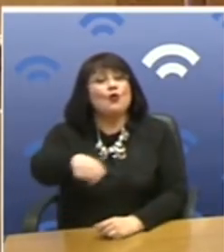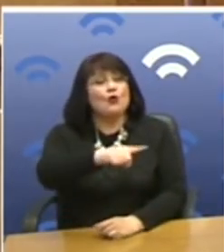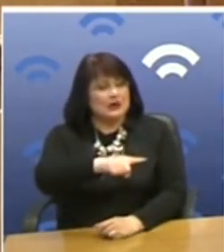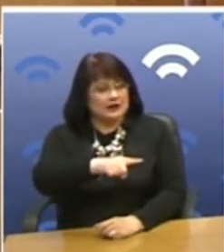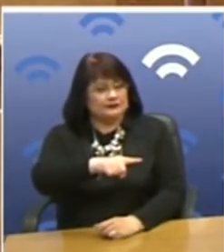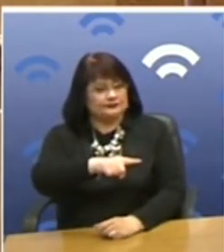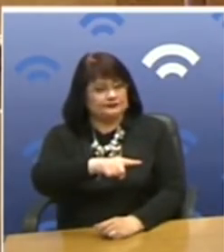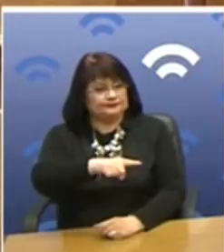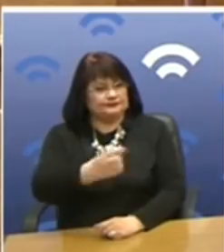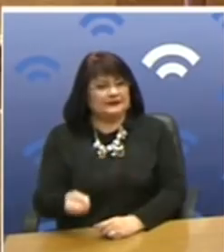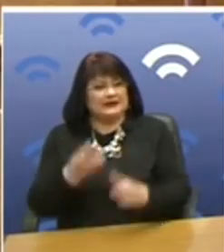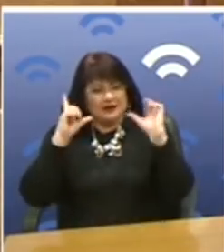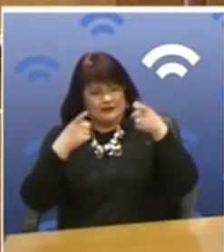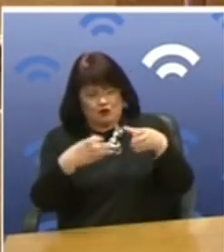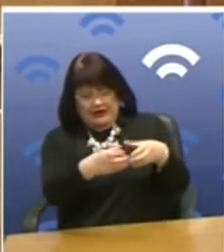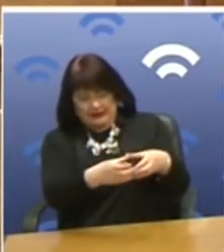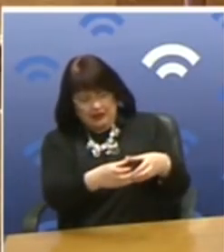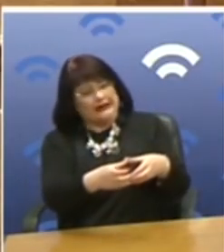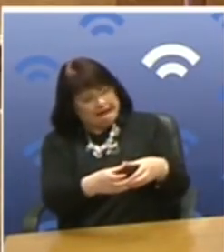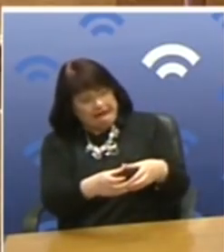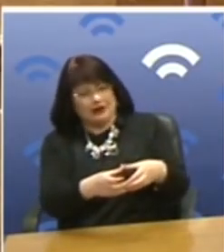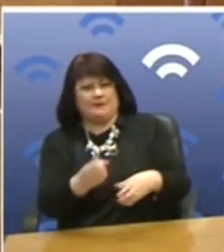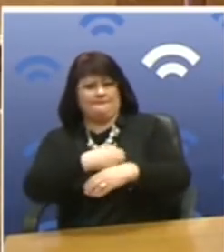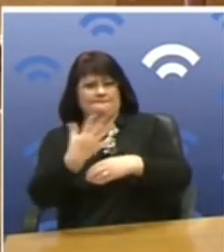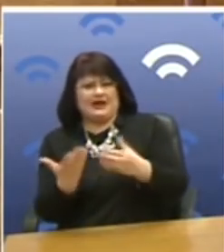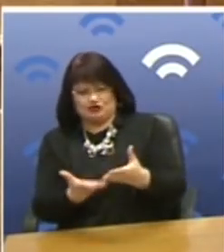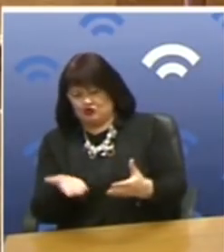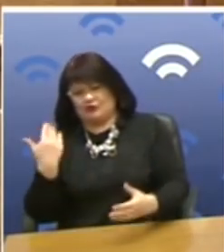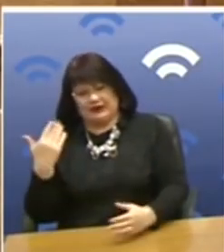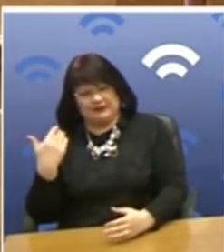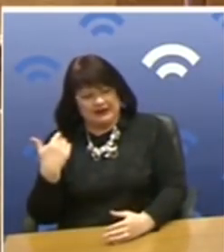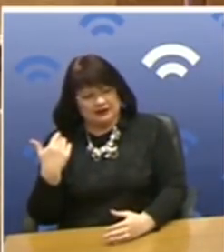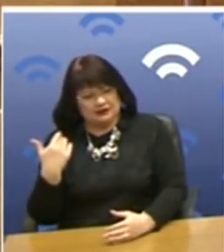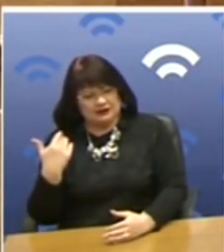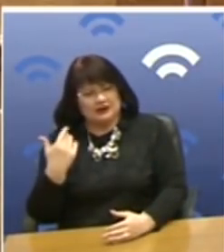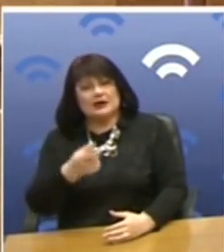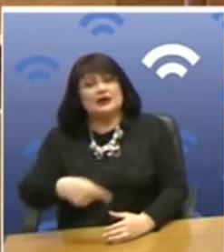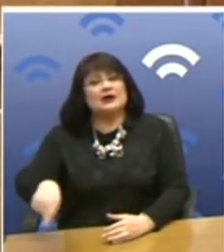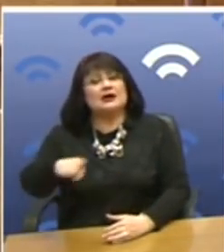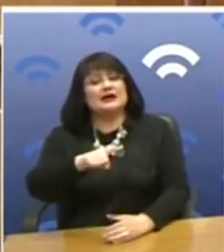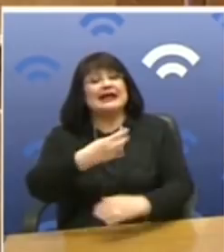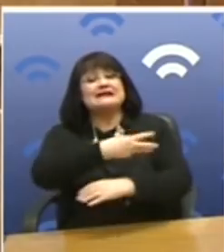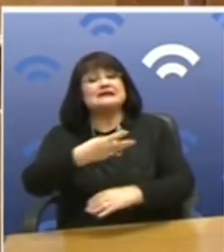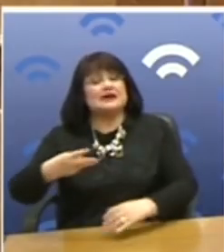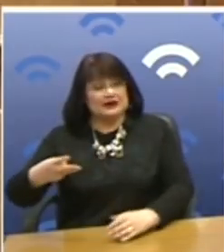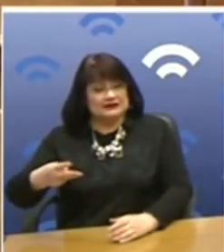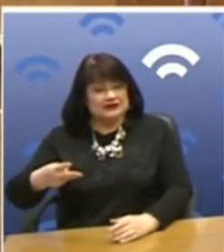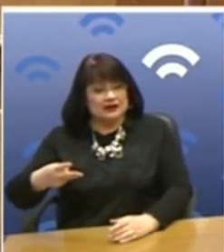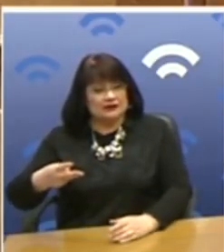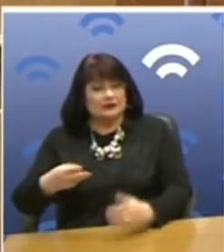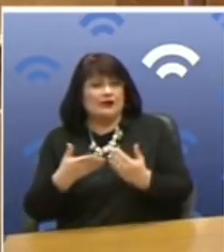εσείς κύριοι της Νέας Δημοκρατίας, του ΠΑΣΟΚ πριν και εσείς κύριοι του ΣΥΡΙΖΑ,